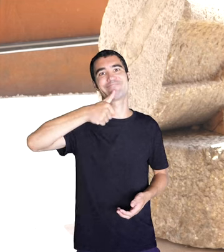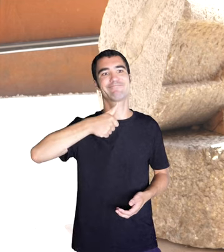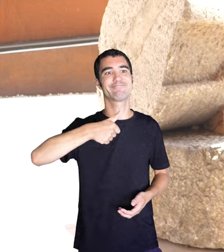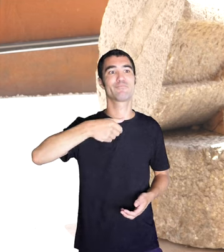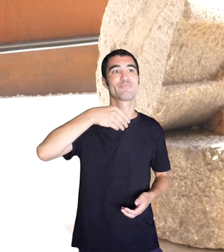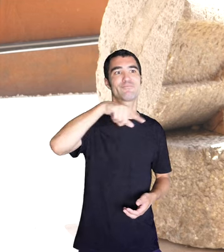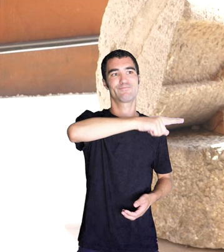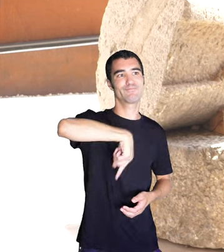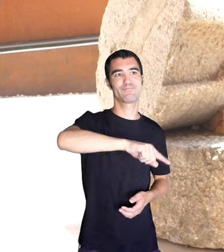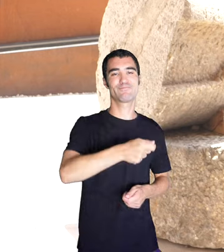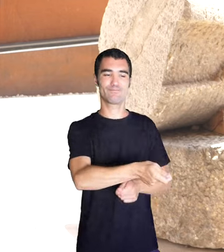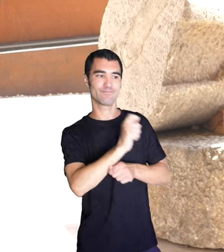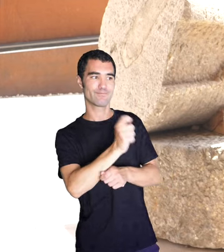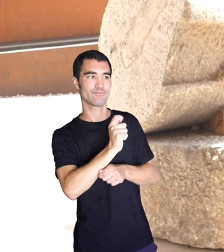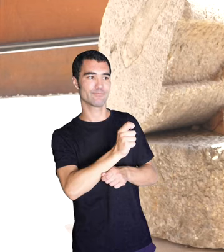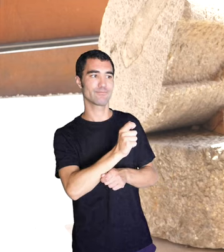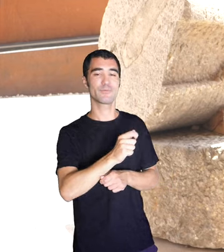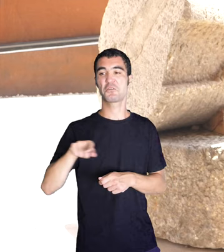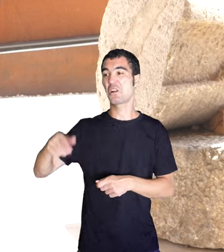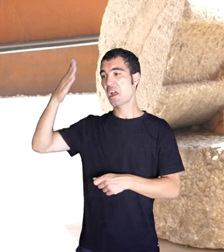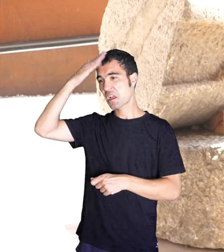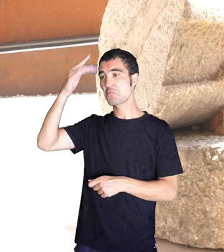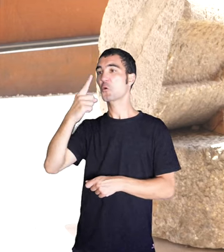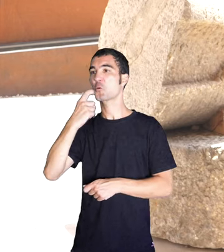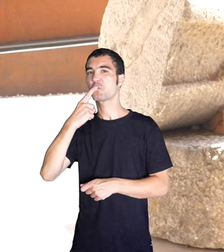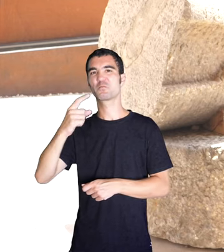les bogues que un carro roig.